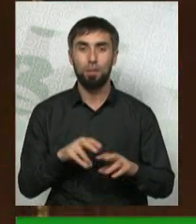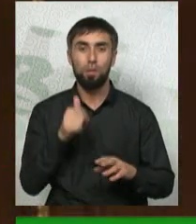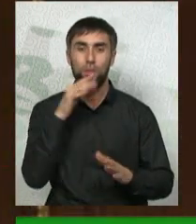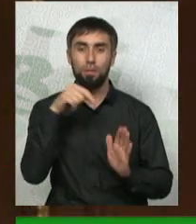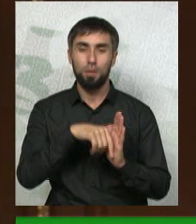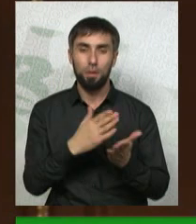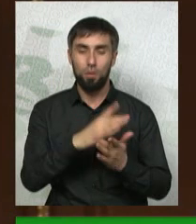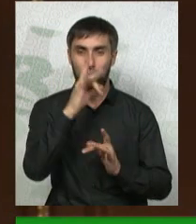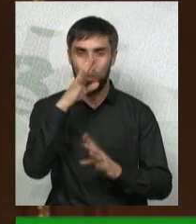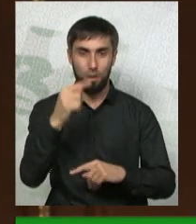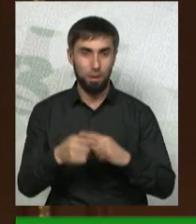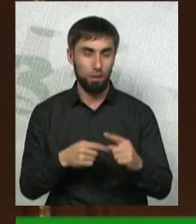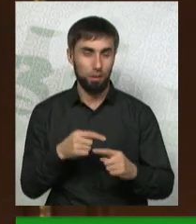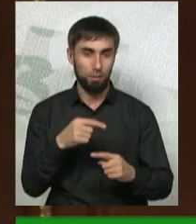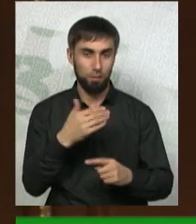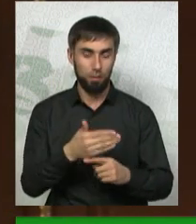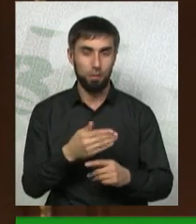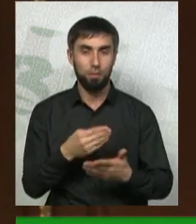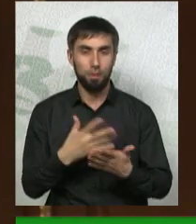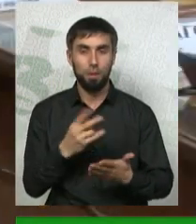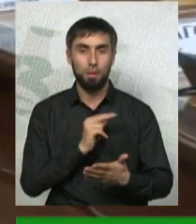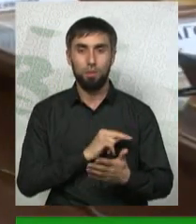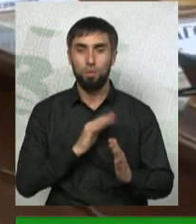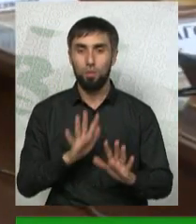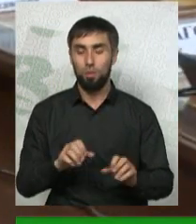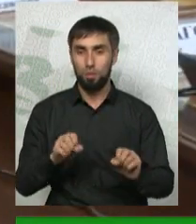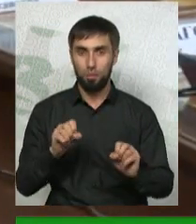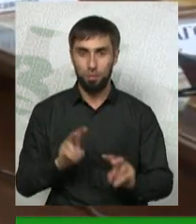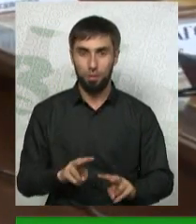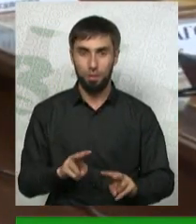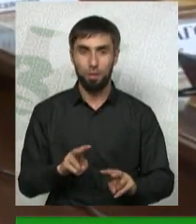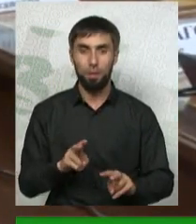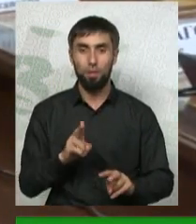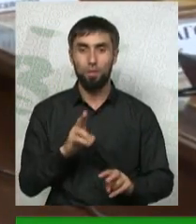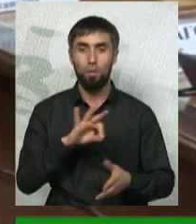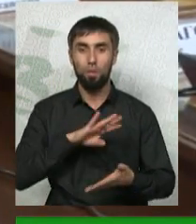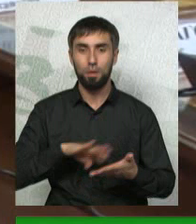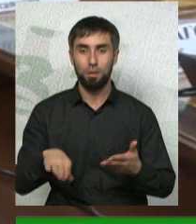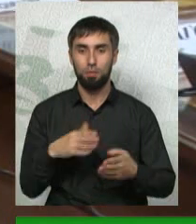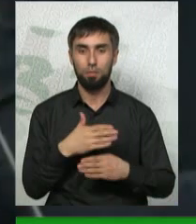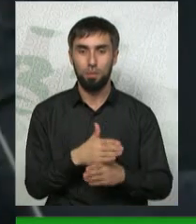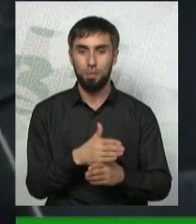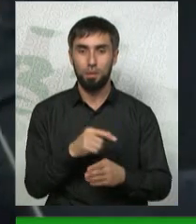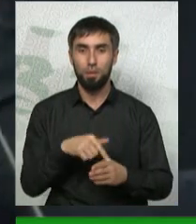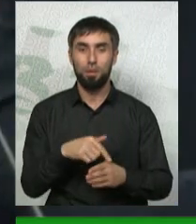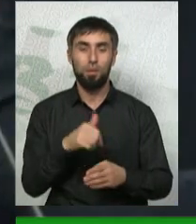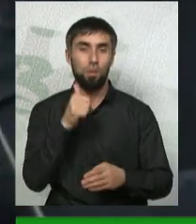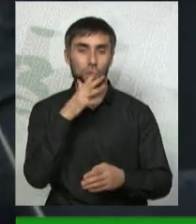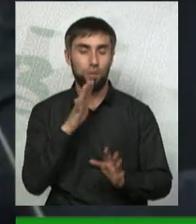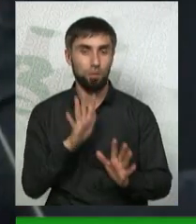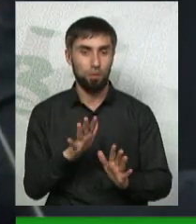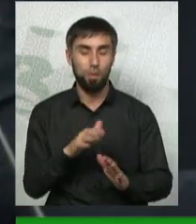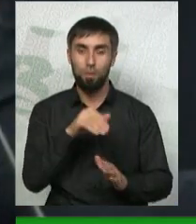собой культурно-историческую ценность, должны работать только специалисты во избежание повреждения артефактов, с которыми